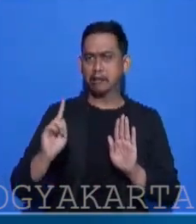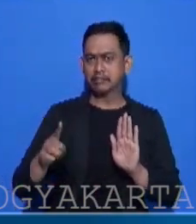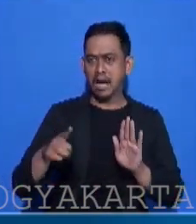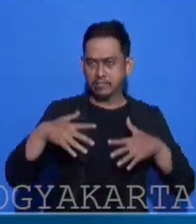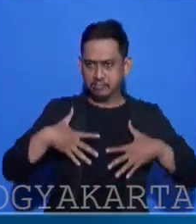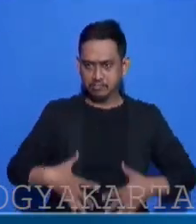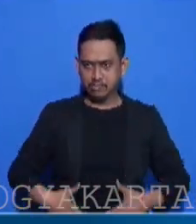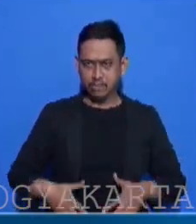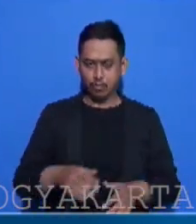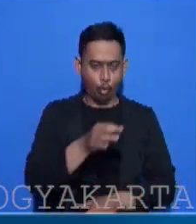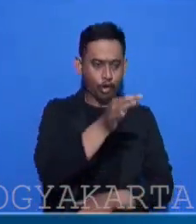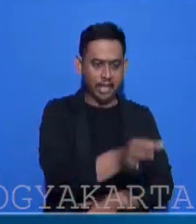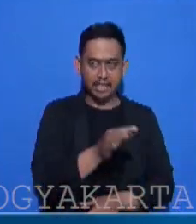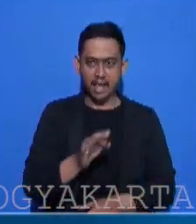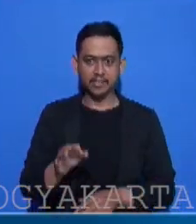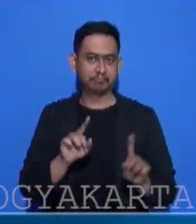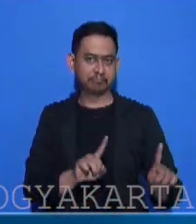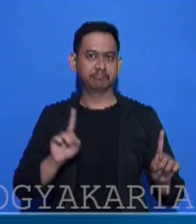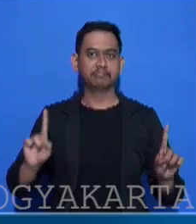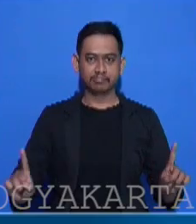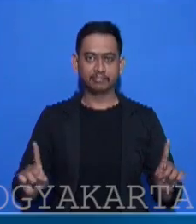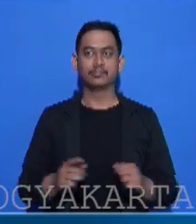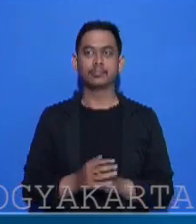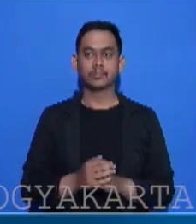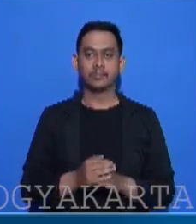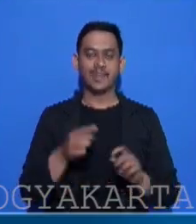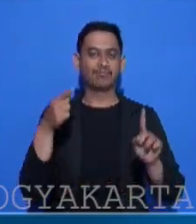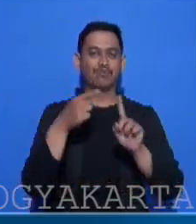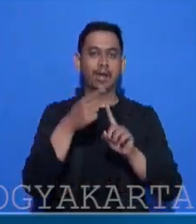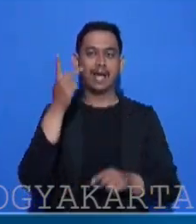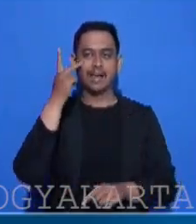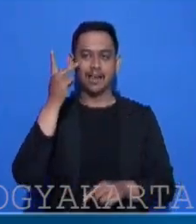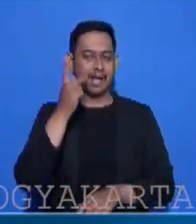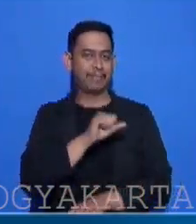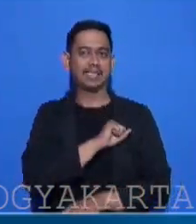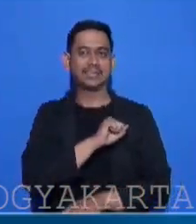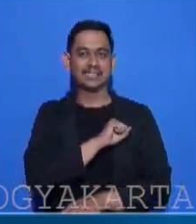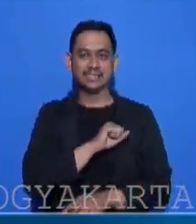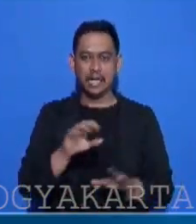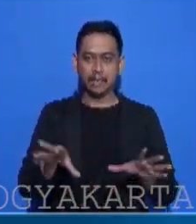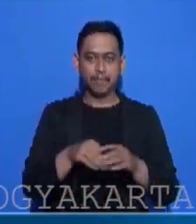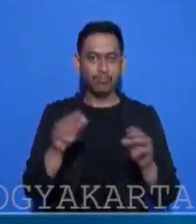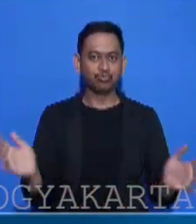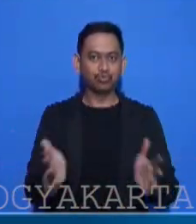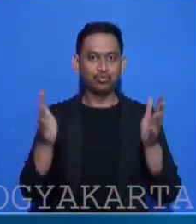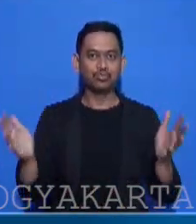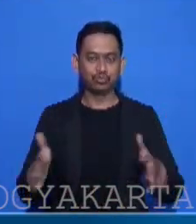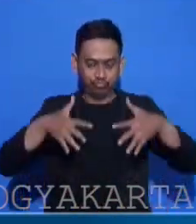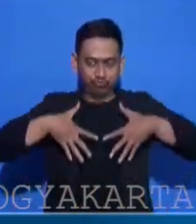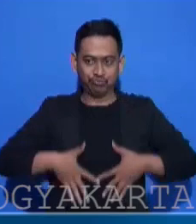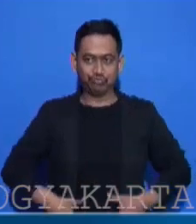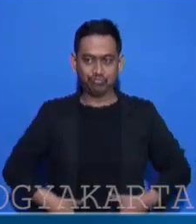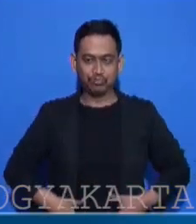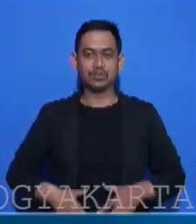kota. Gerakan ini juga sebagai bentuk pelestarian identitas bangsa dan bagian dari mendorong kebaya sebagai warisan budaya tak